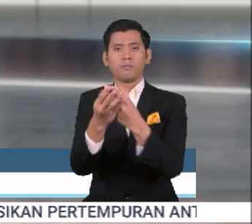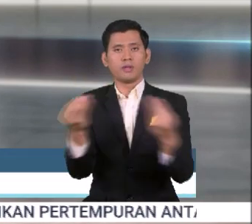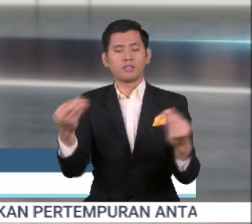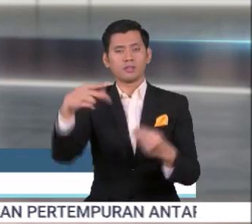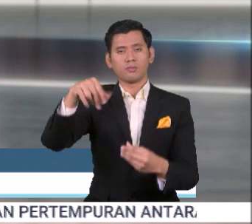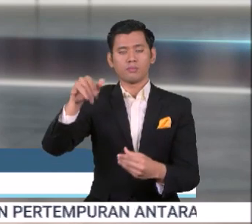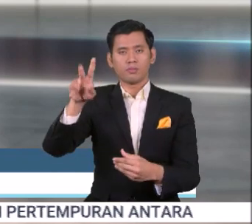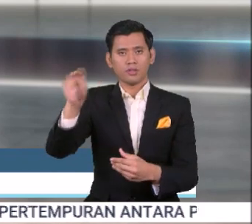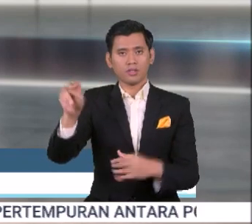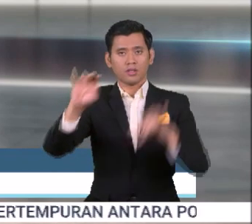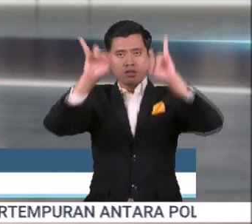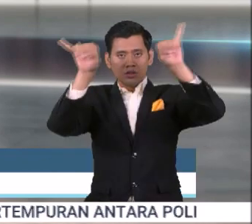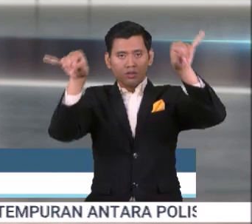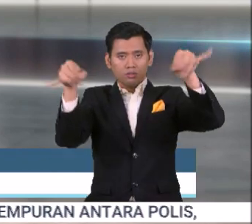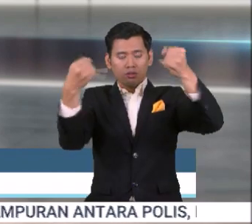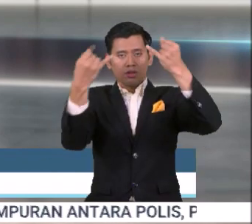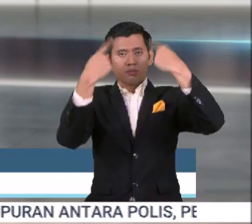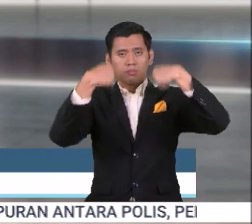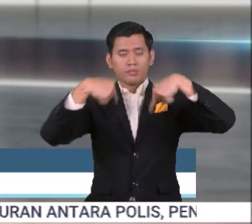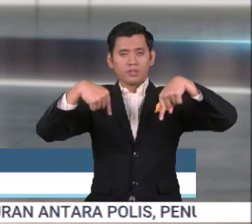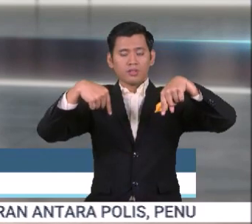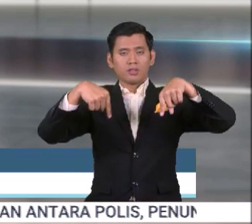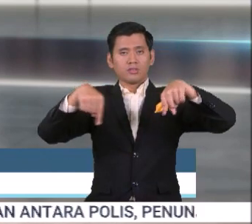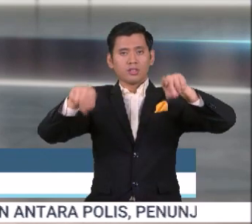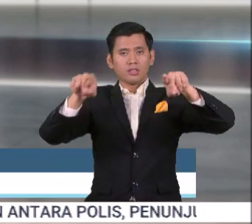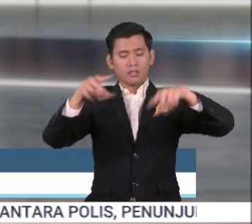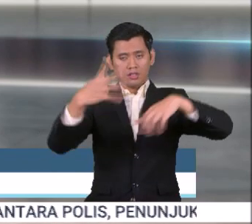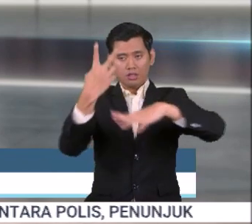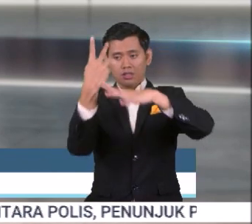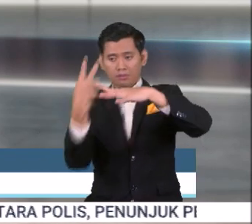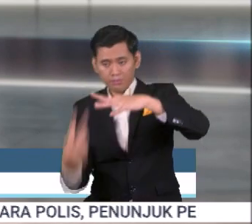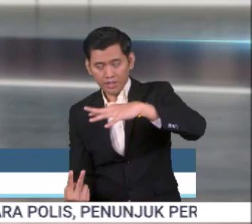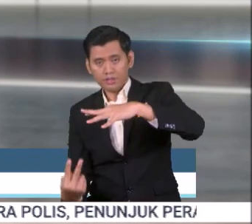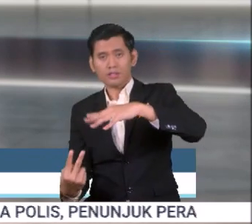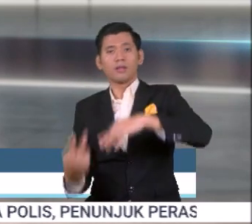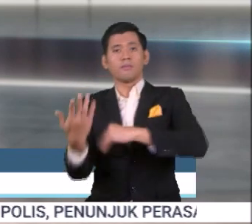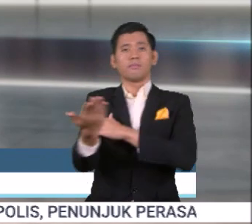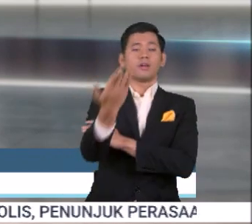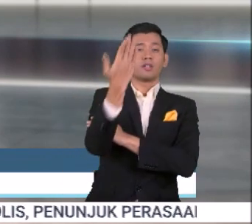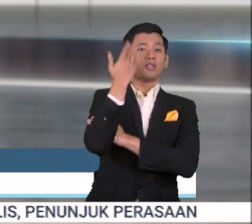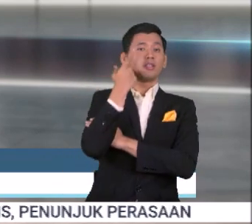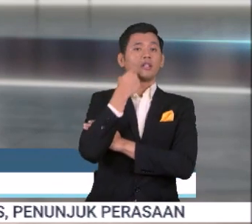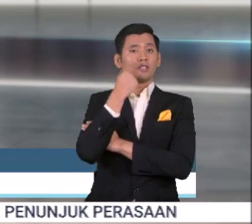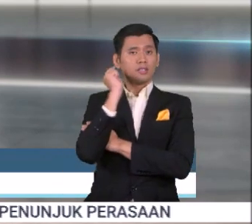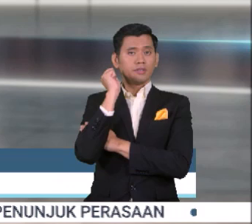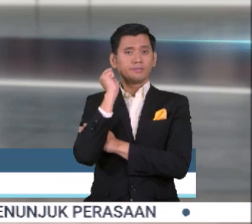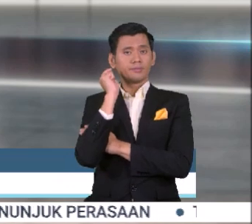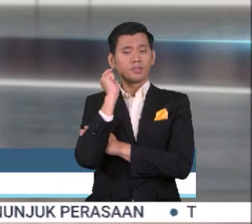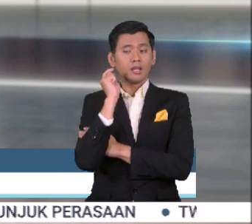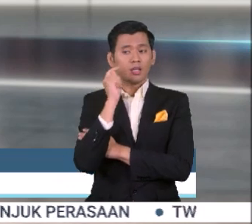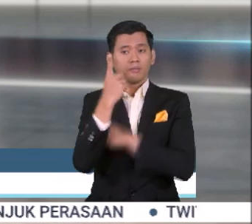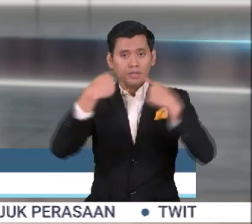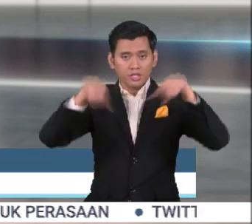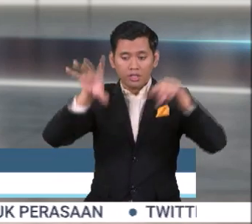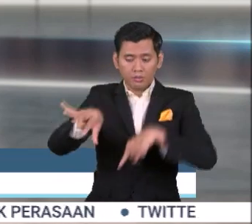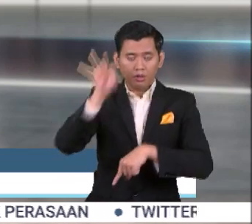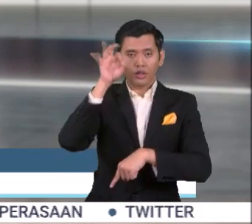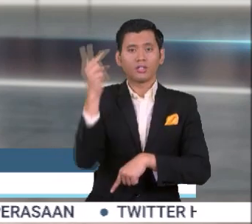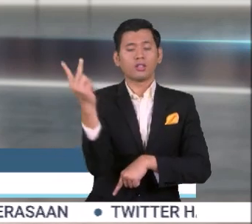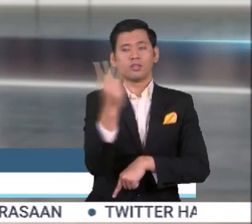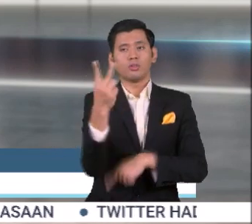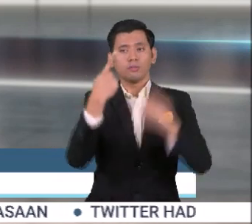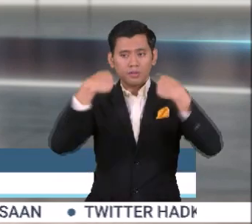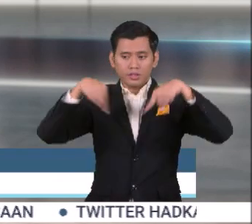pekan hulu jumaat lepas ditemukan lemas pagi tadi ketua polis tumpat acp Amran dolah berkata kedua-dua mangsa